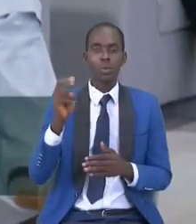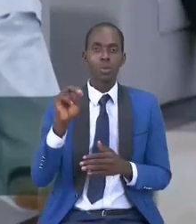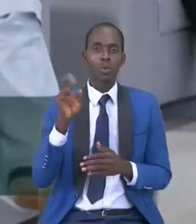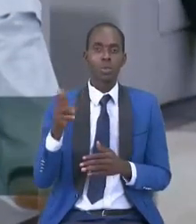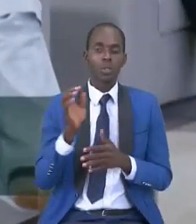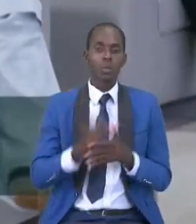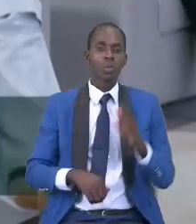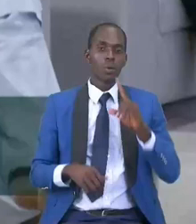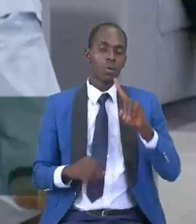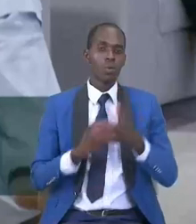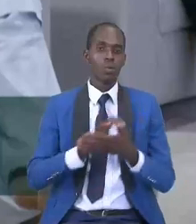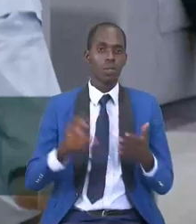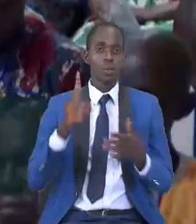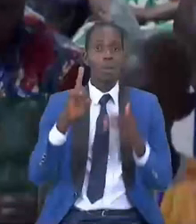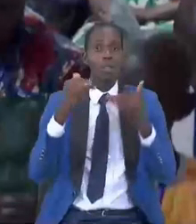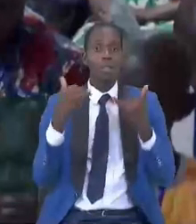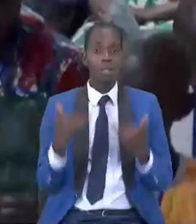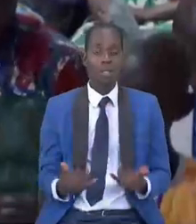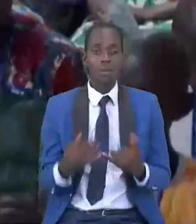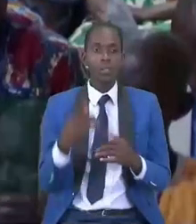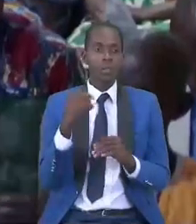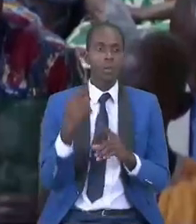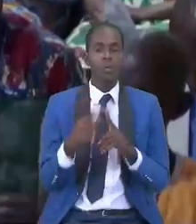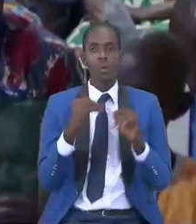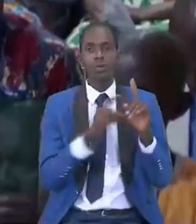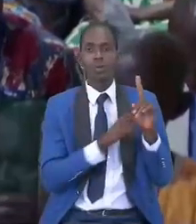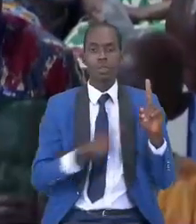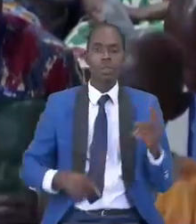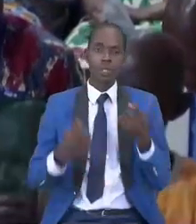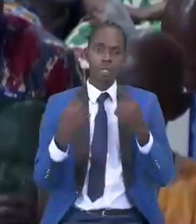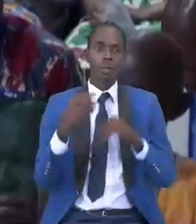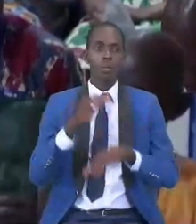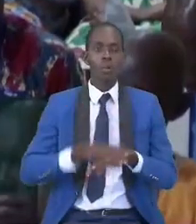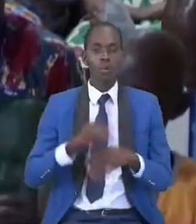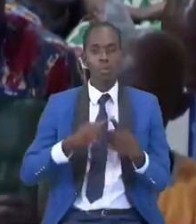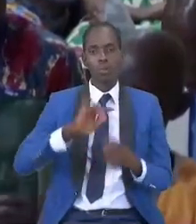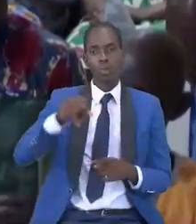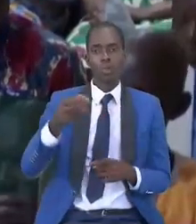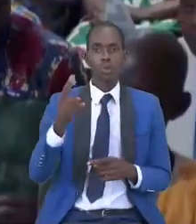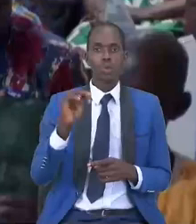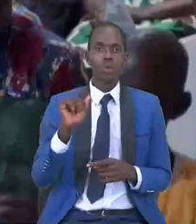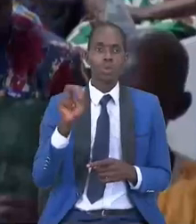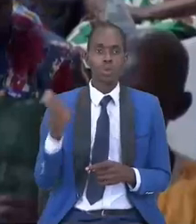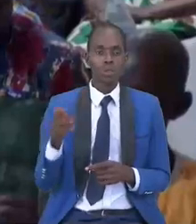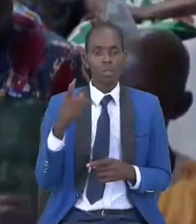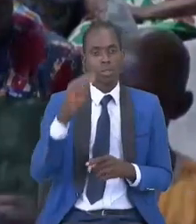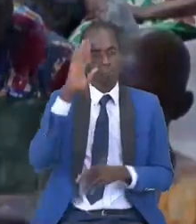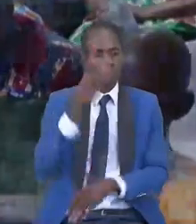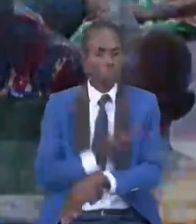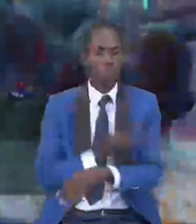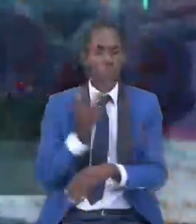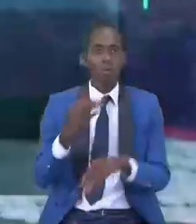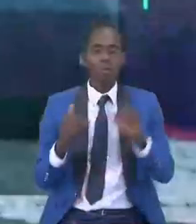Jonas, chapitre 1, verset 1. La parole de l'Éternel fut adressée à Jonas,